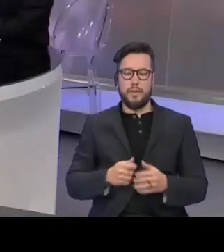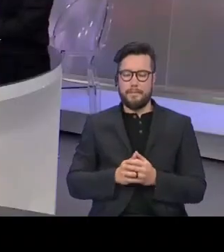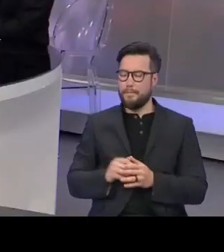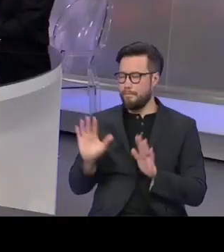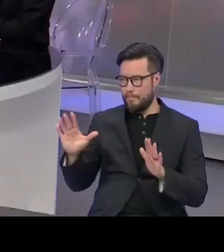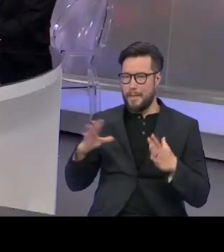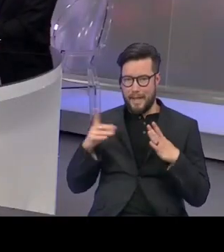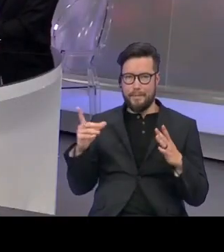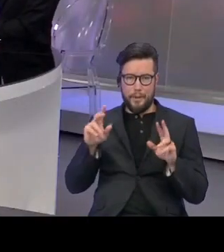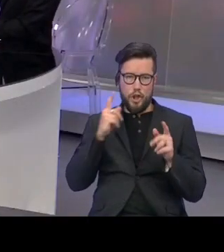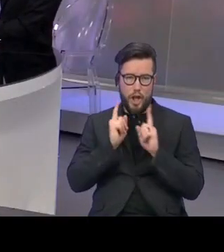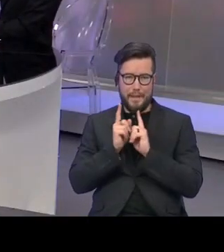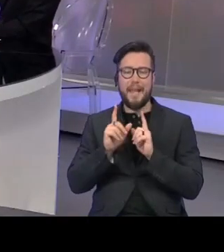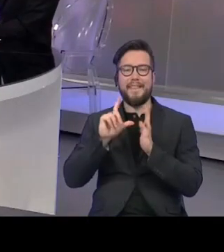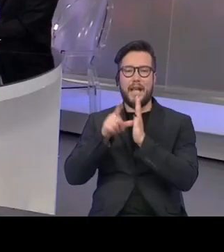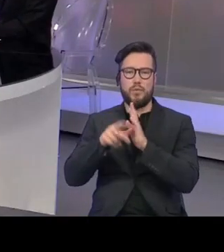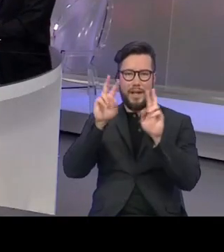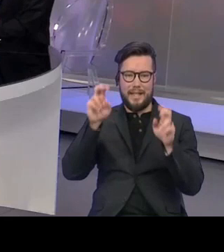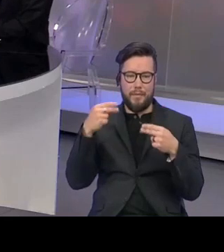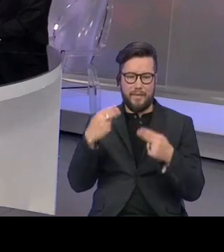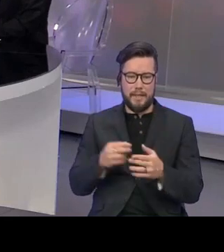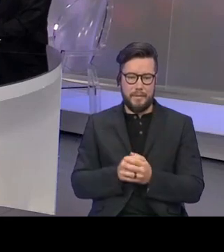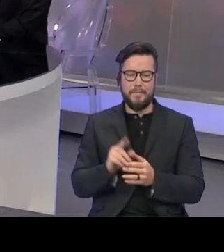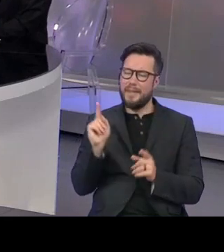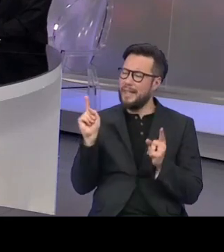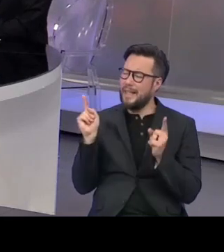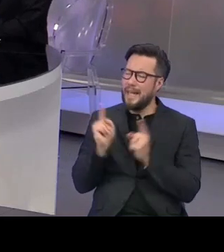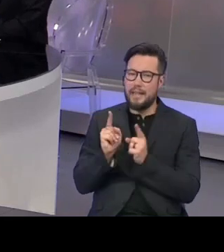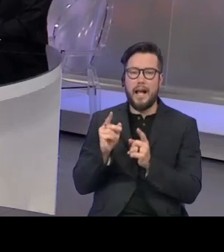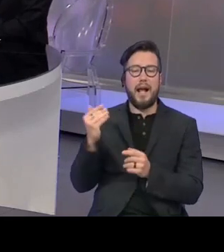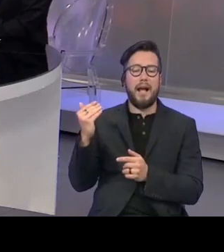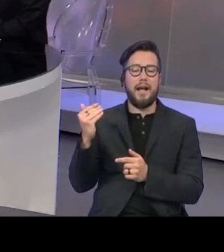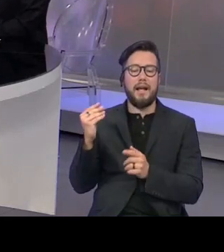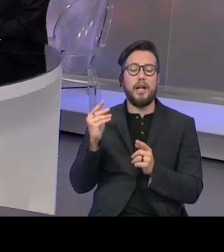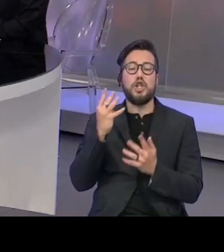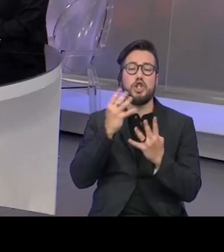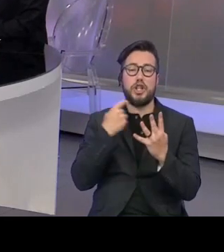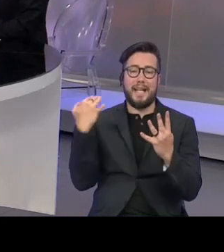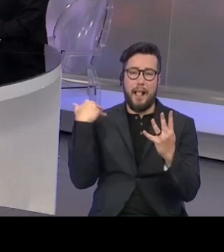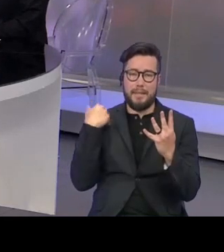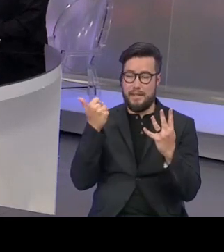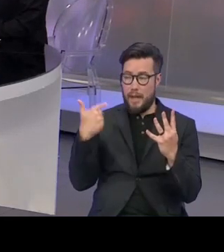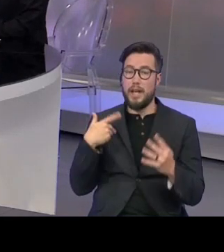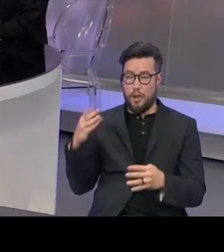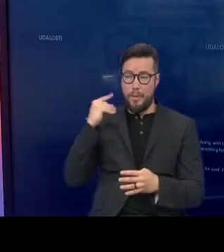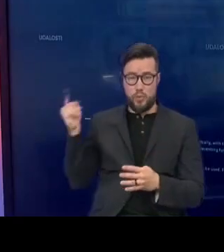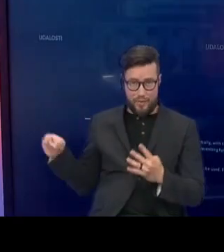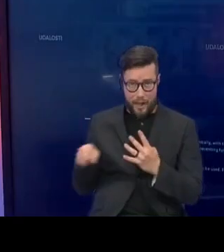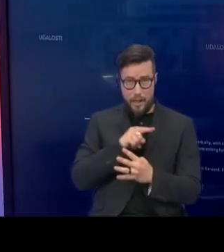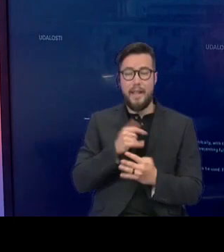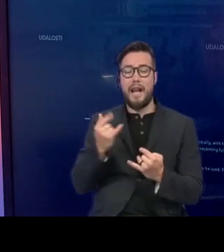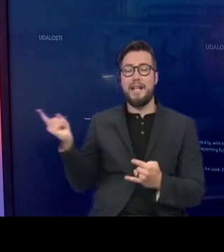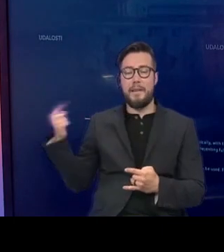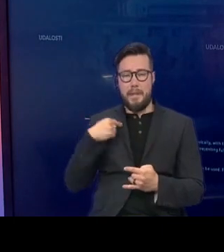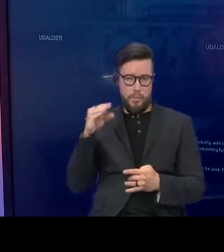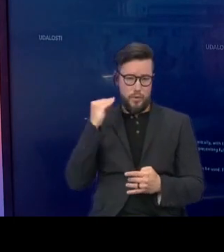že sa k tejto téme vrátime. Dobre, neskôr. Ja musím, to naozaj krátka reakcia. Žiadne klamstvá. Dobre, štyri klamstvá. Zase som vás počúval, počúvajte vy mňa. Zásadná otázka